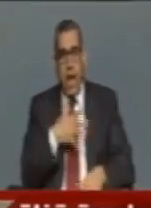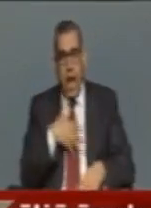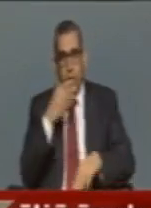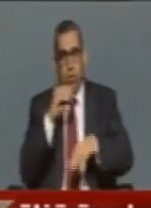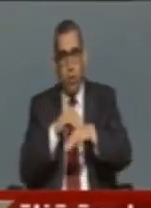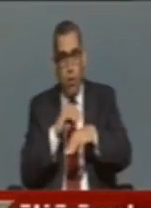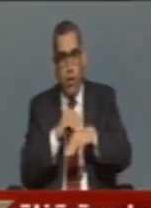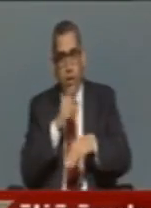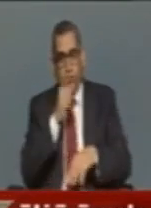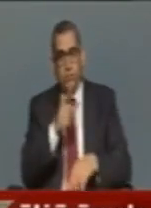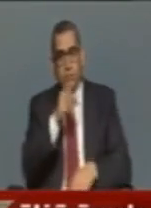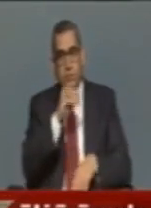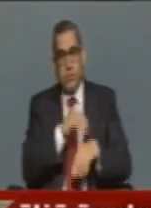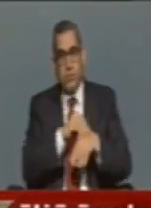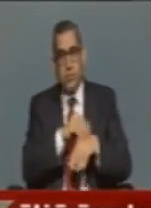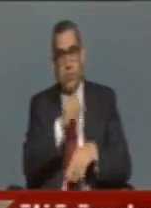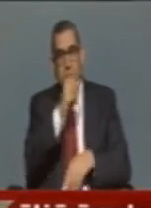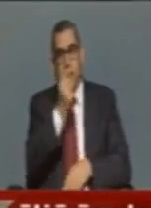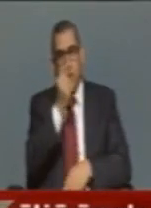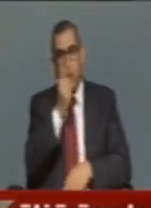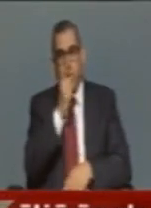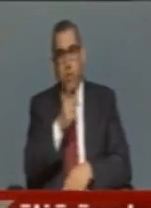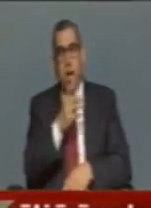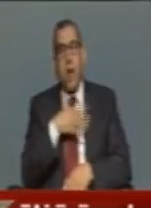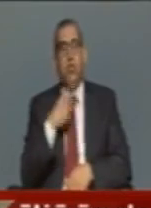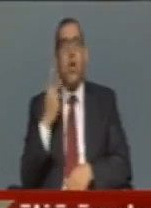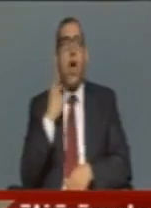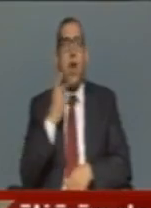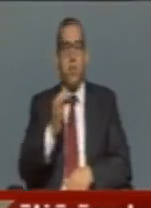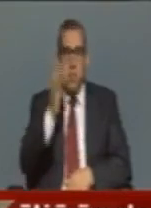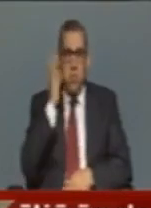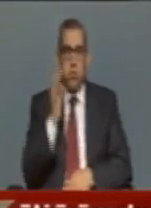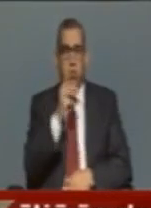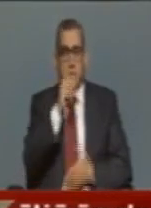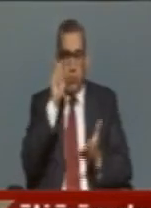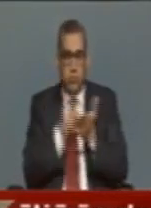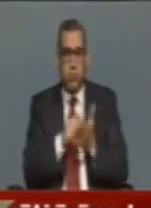لك ايه، لو سمحت تقول الرقم المطلوب حقيقة